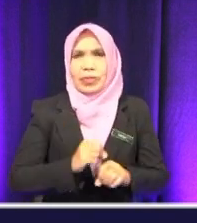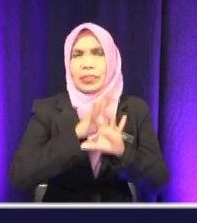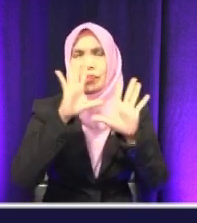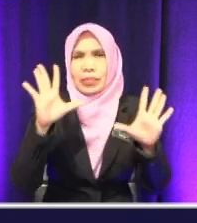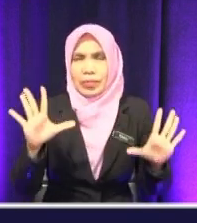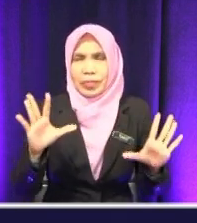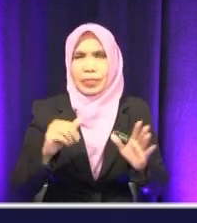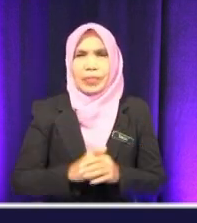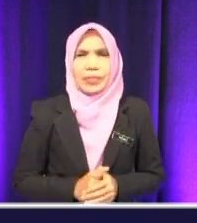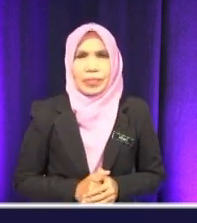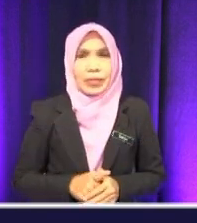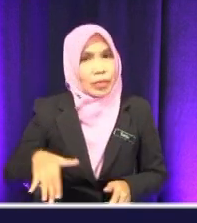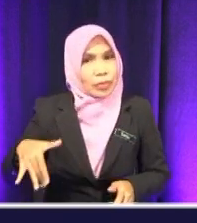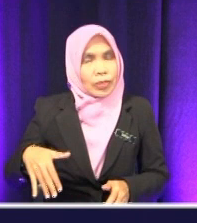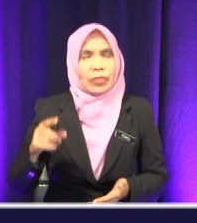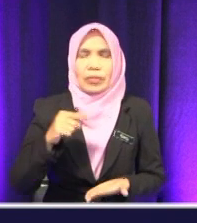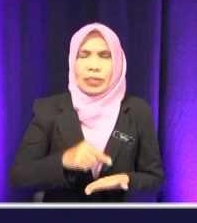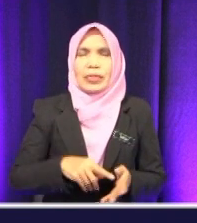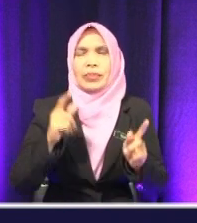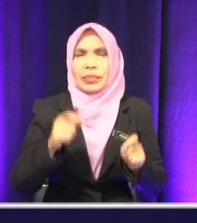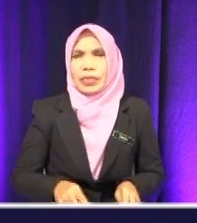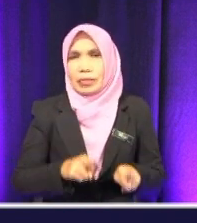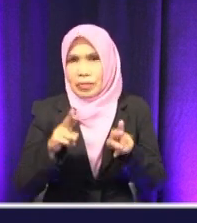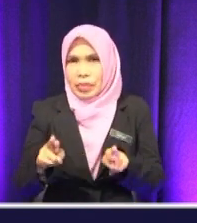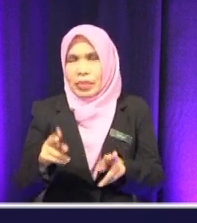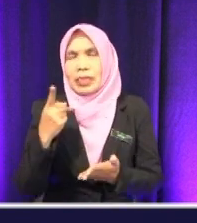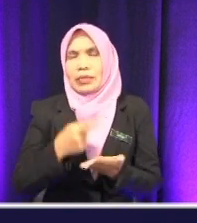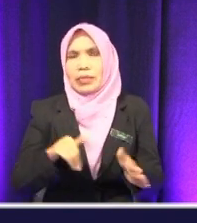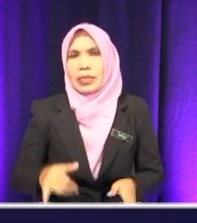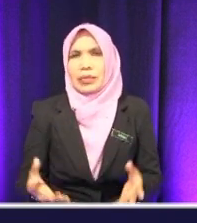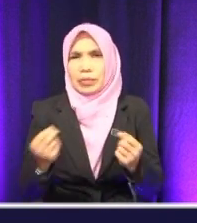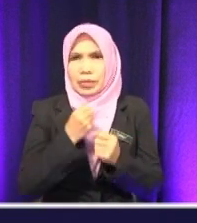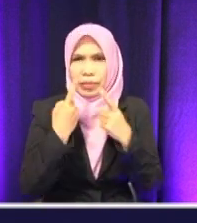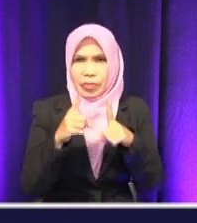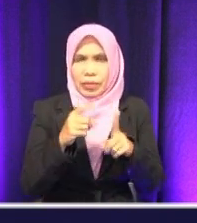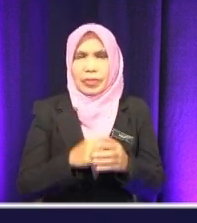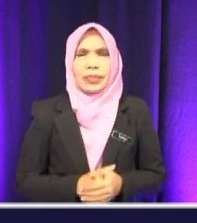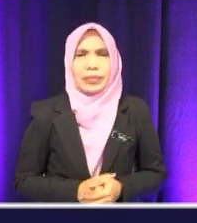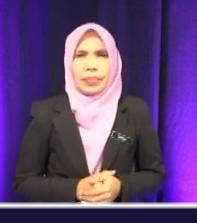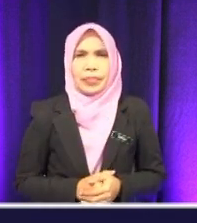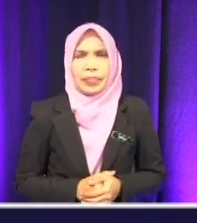yang sebelum ini yaitu generancang Aku anak Jawa macan api